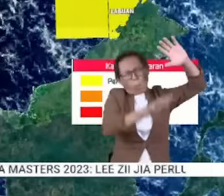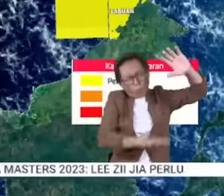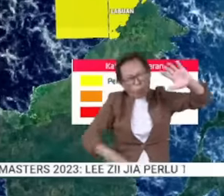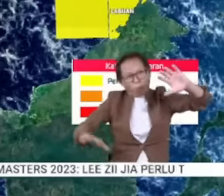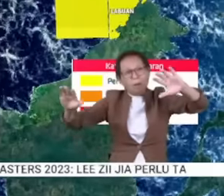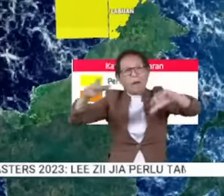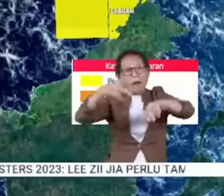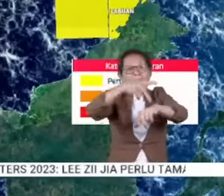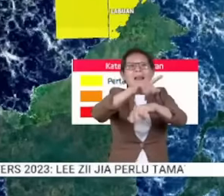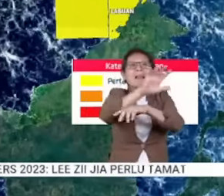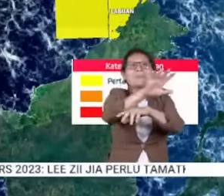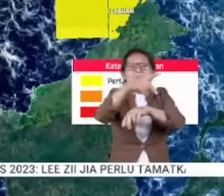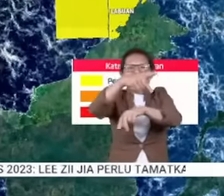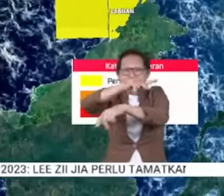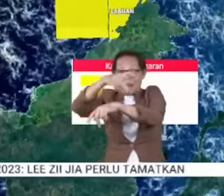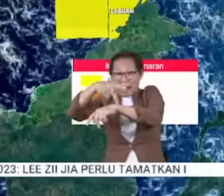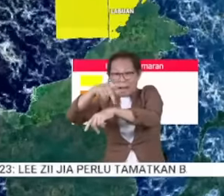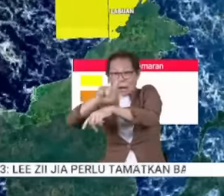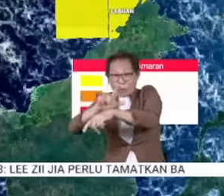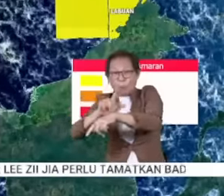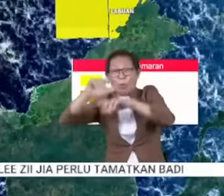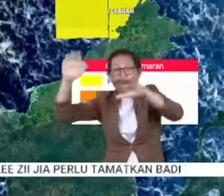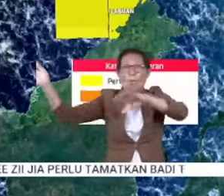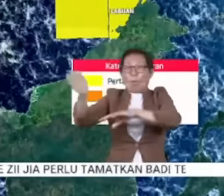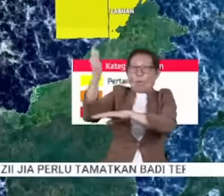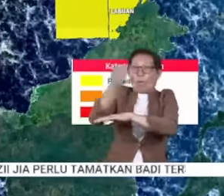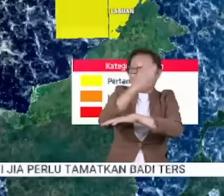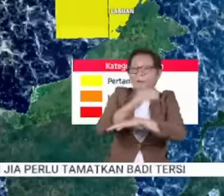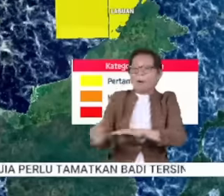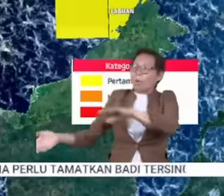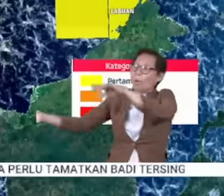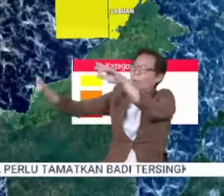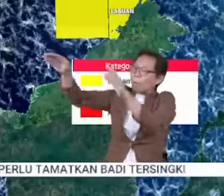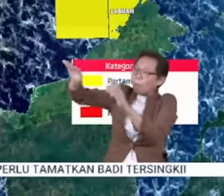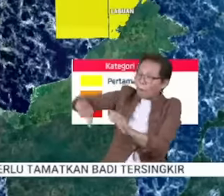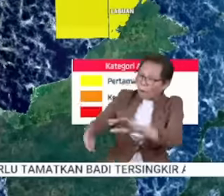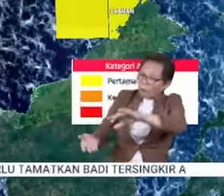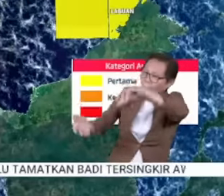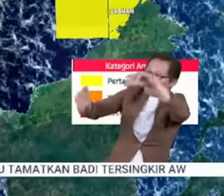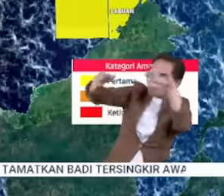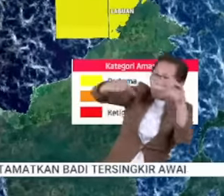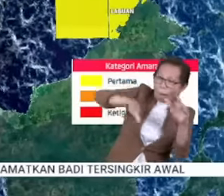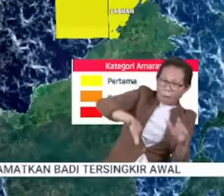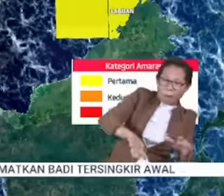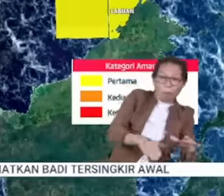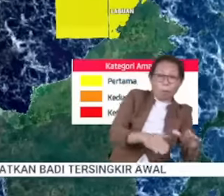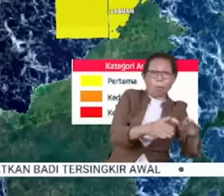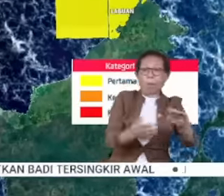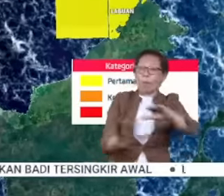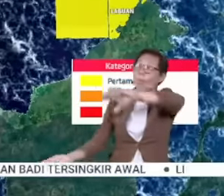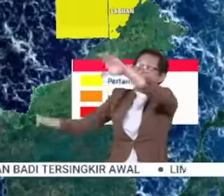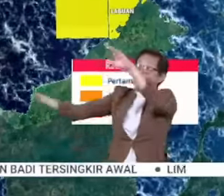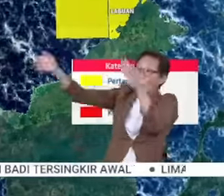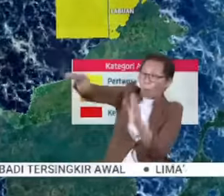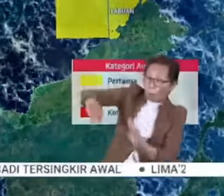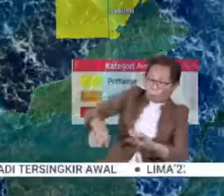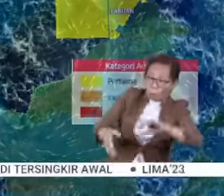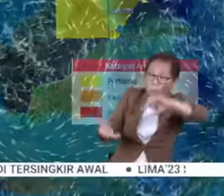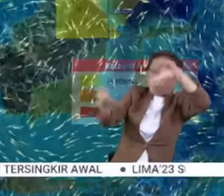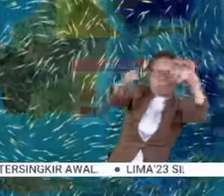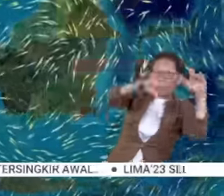sana juga dijangkau akan agak kencang dan ombak juga dijangkau akan bergerak dengan agak bergelora berikut tanah